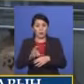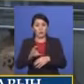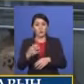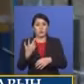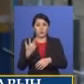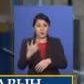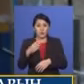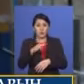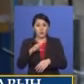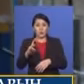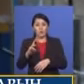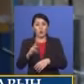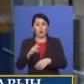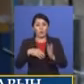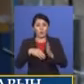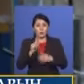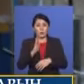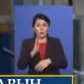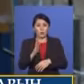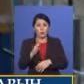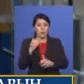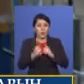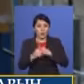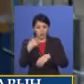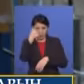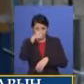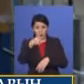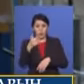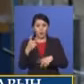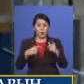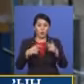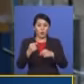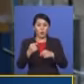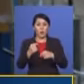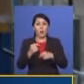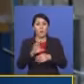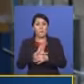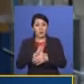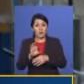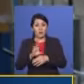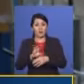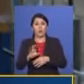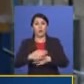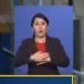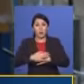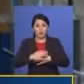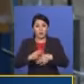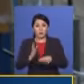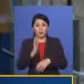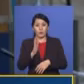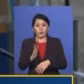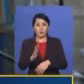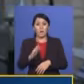дейін өспек. Жыл сайын сүттің көлемі өседі, өсетін болады. Неден? Ең